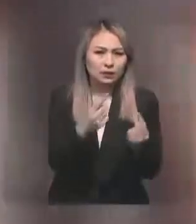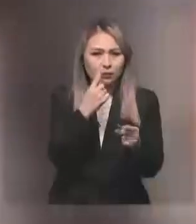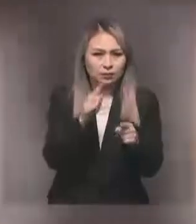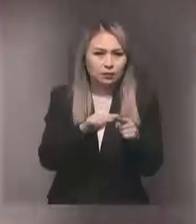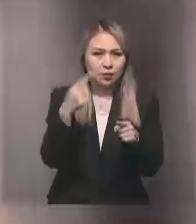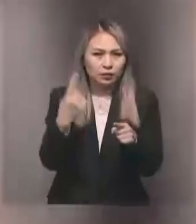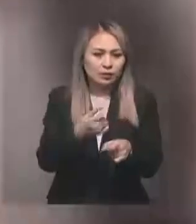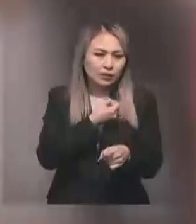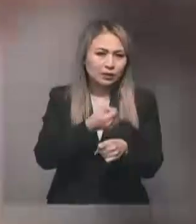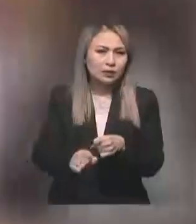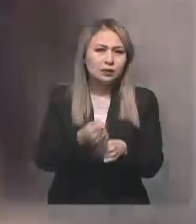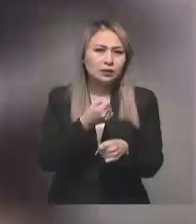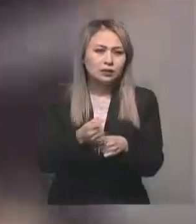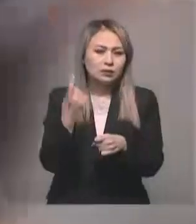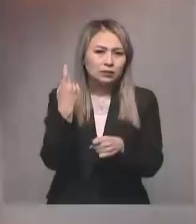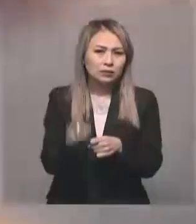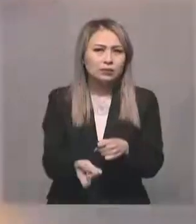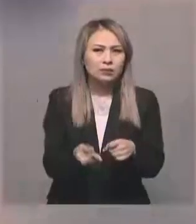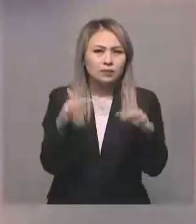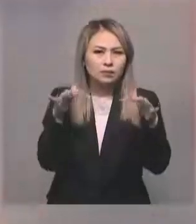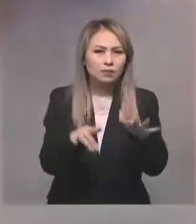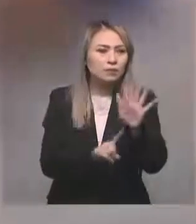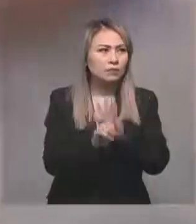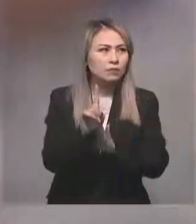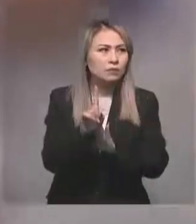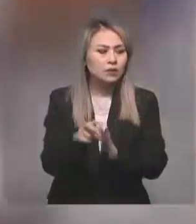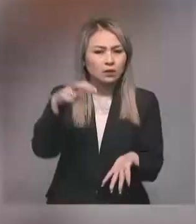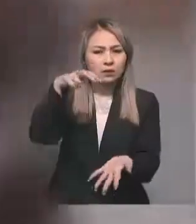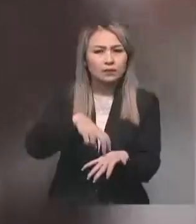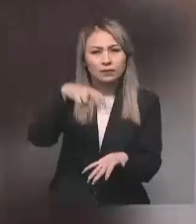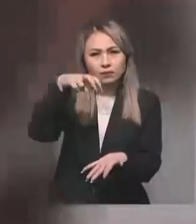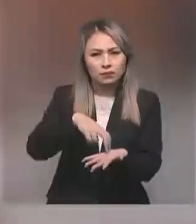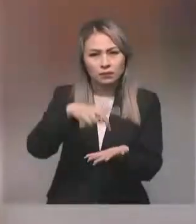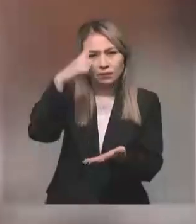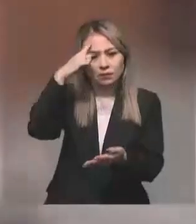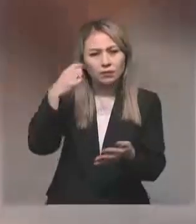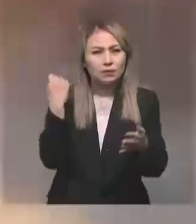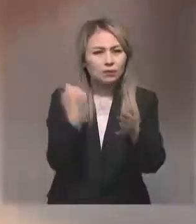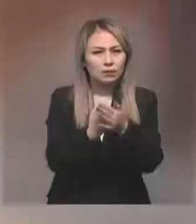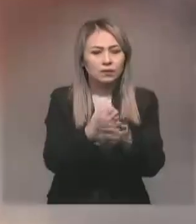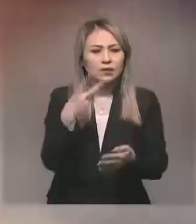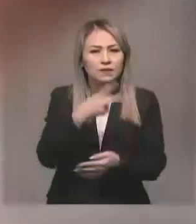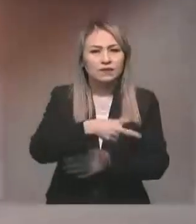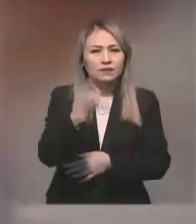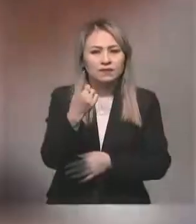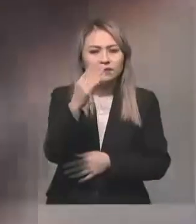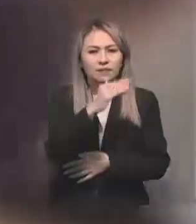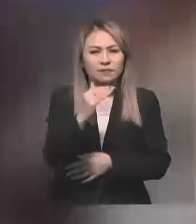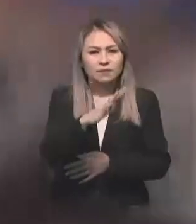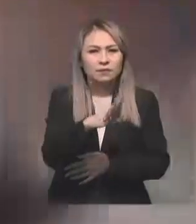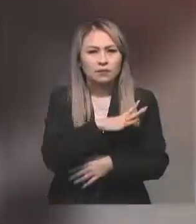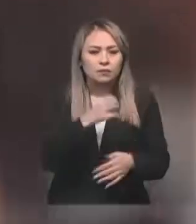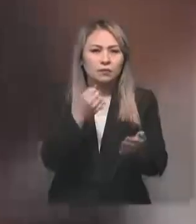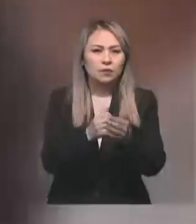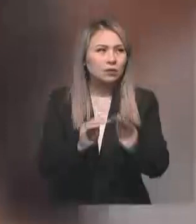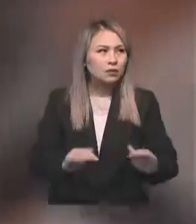келмейді. Қатыгездікпен бір баланы құлатып салып, жабылып ұрып жатыр. Үстіне секіріп, басын ұрғылаған. Оқиға 21-ші ақпанда болған. Мектепке